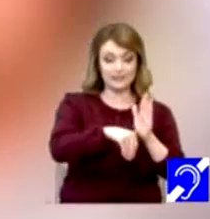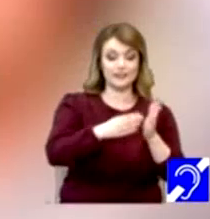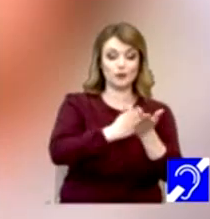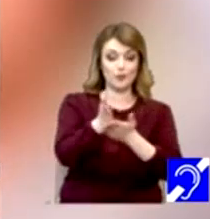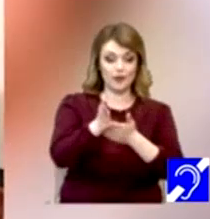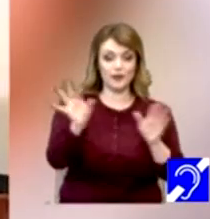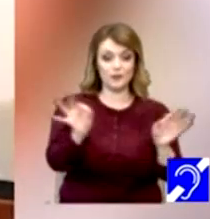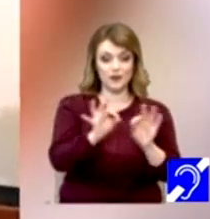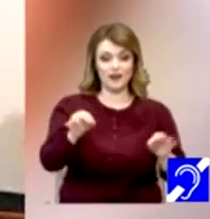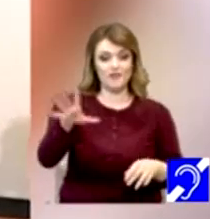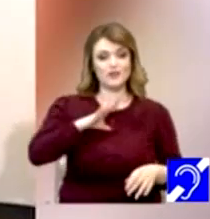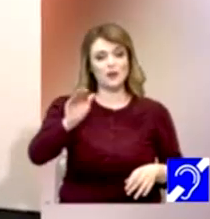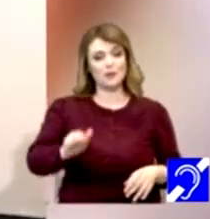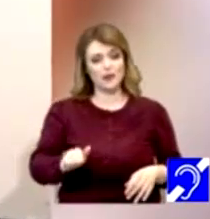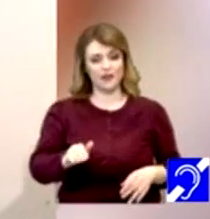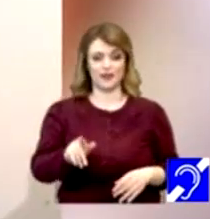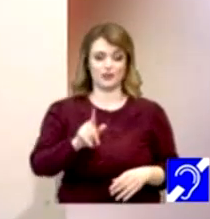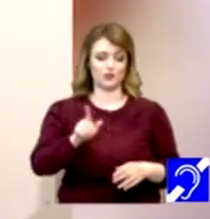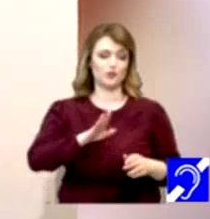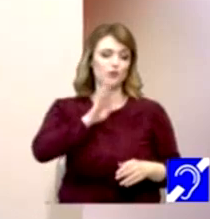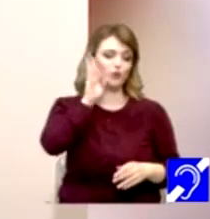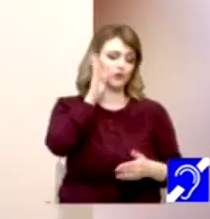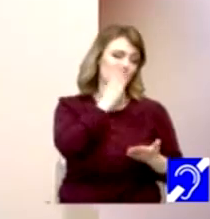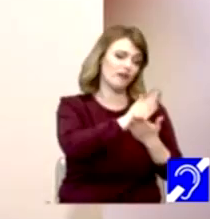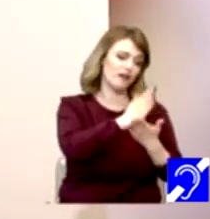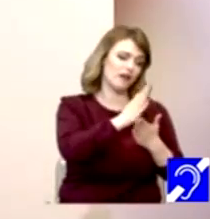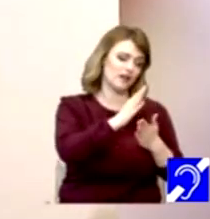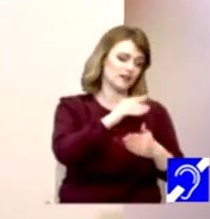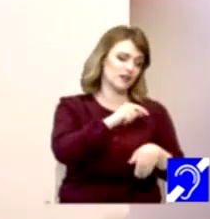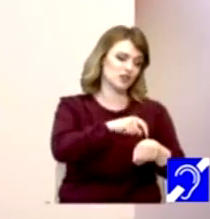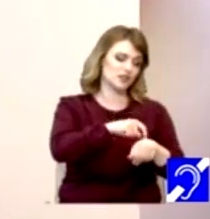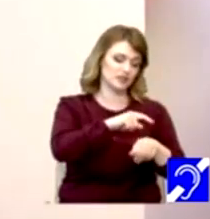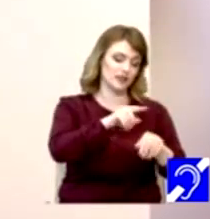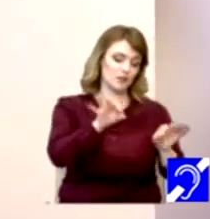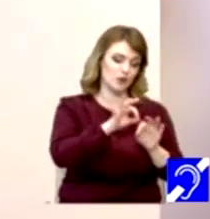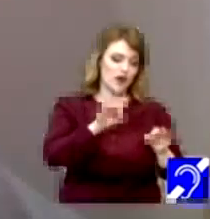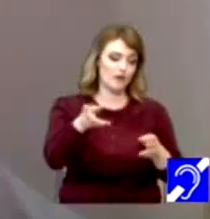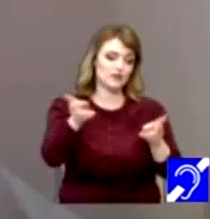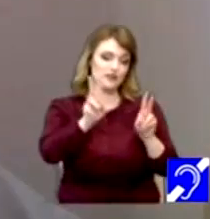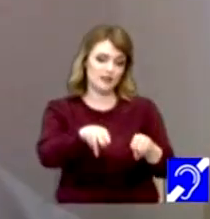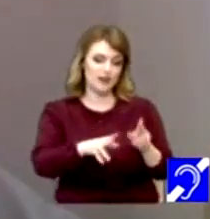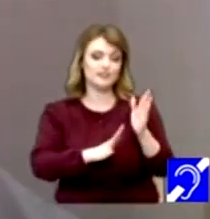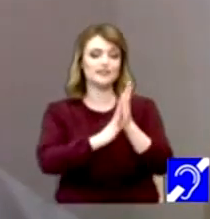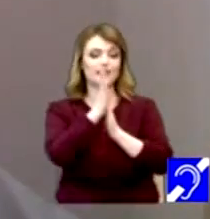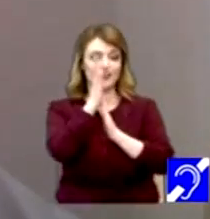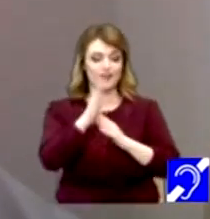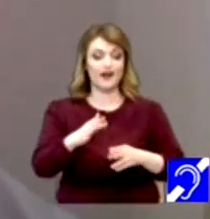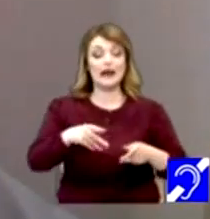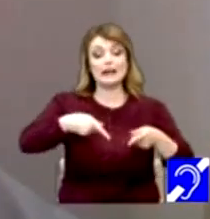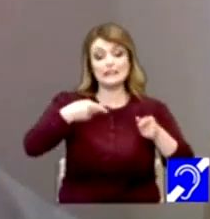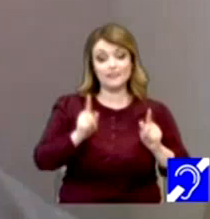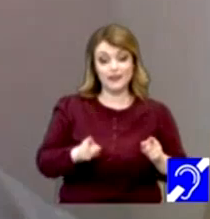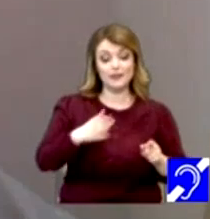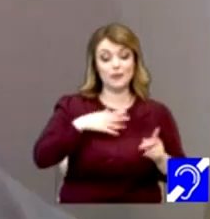muzicii. Era însă prea mic pentru a merge de dimineață la orele de muzică, așa că a fost lăsat să mai crească. Adevărata mea întâlnire cu muzica